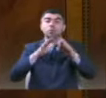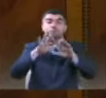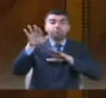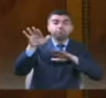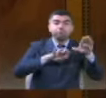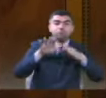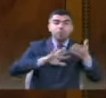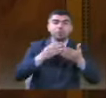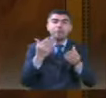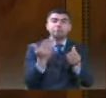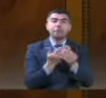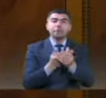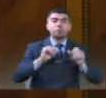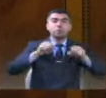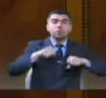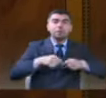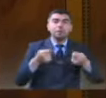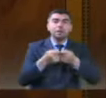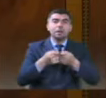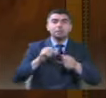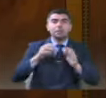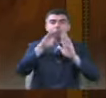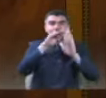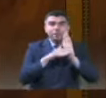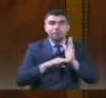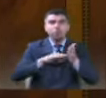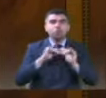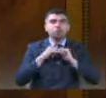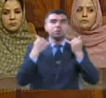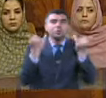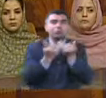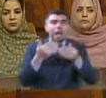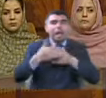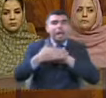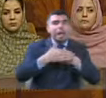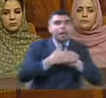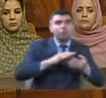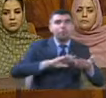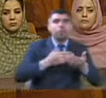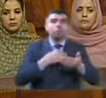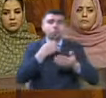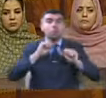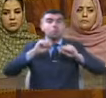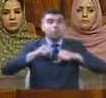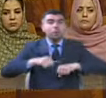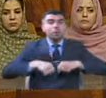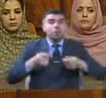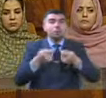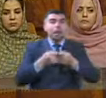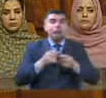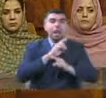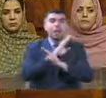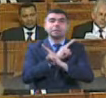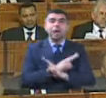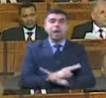مختلف الملفات مع إحداث لجان موضوعاتية وعقد اجتماع في أقرب أجل للبت في إصلاح نظام